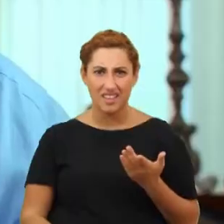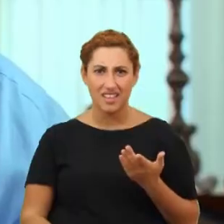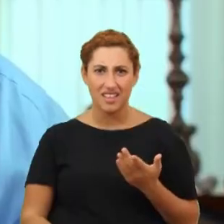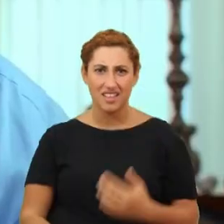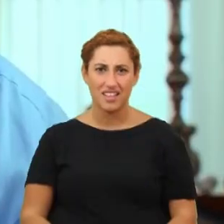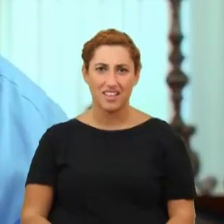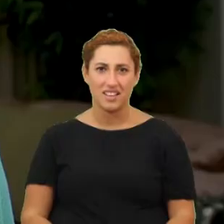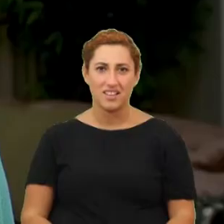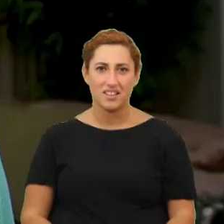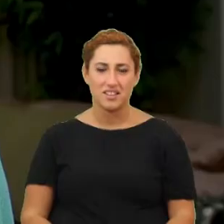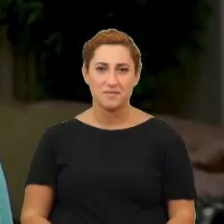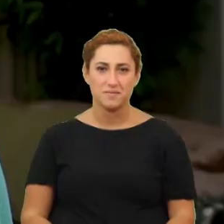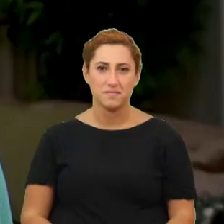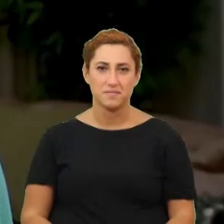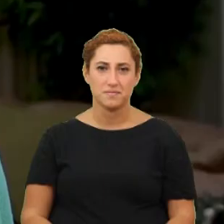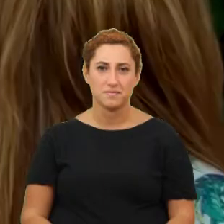Ha? Aha.